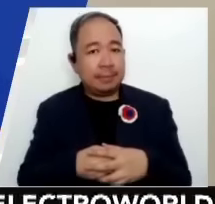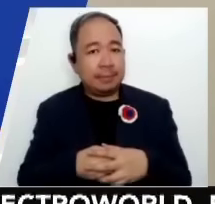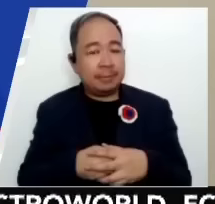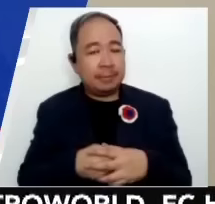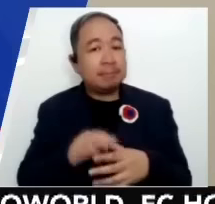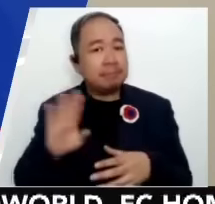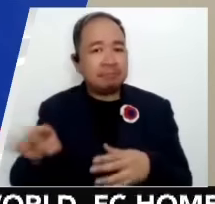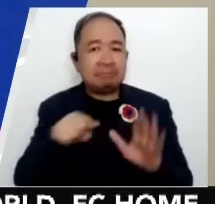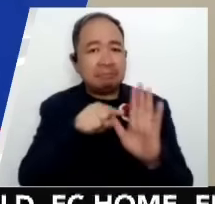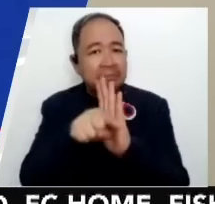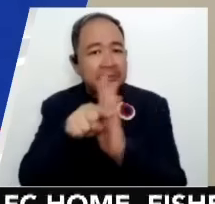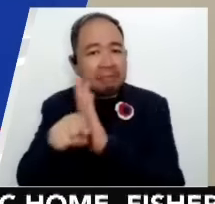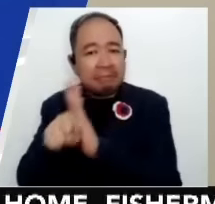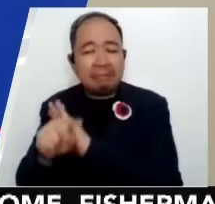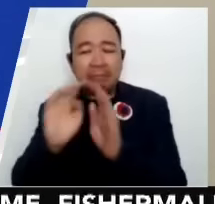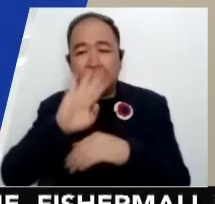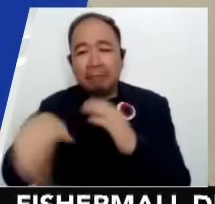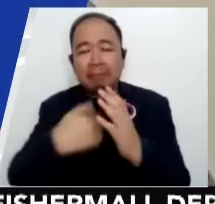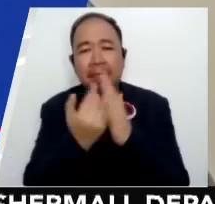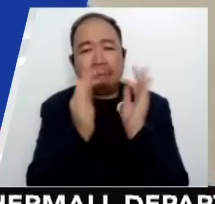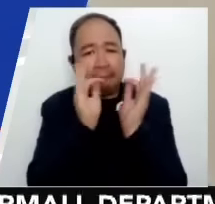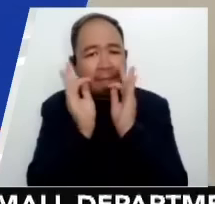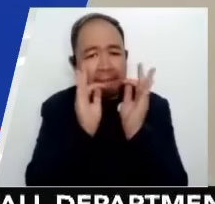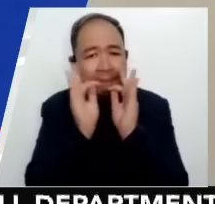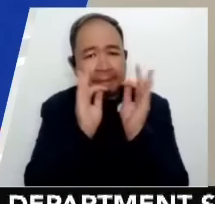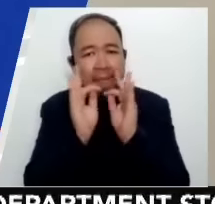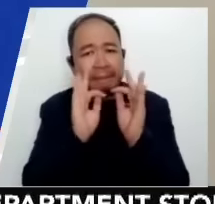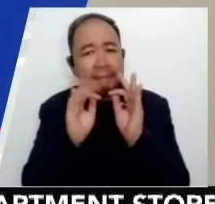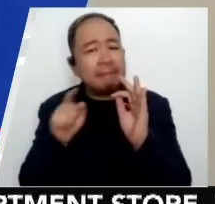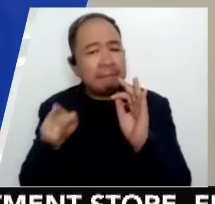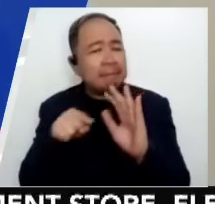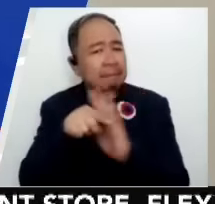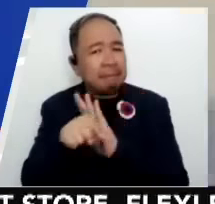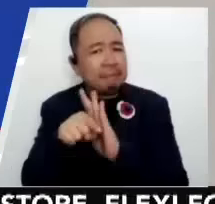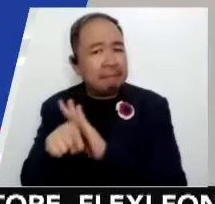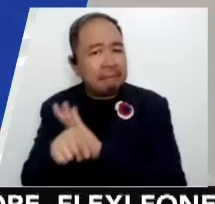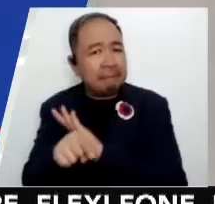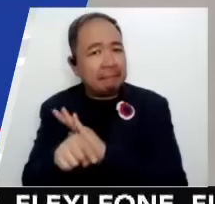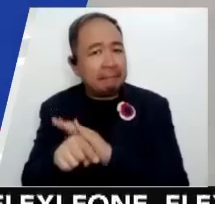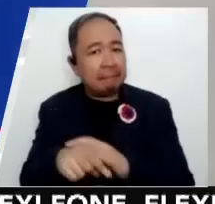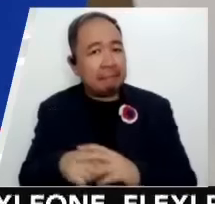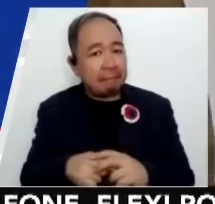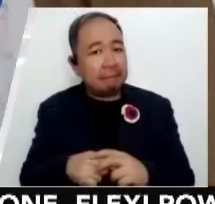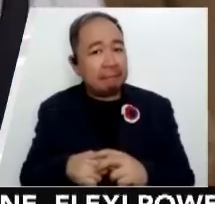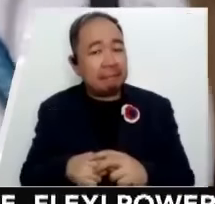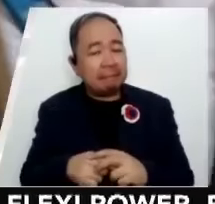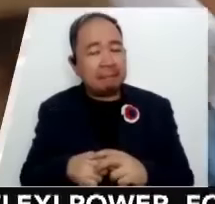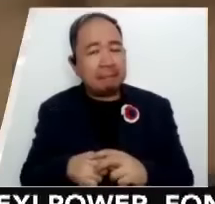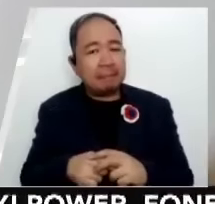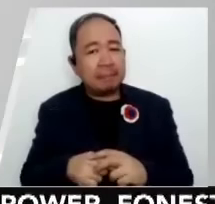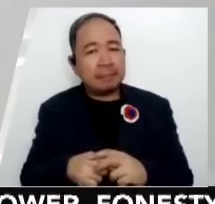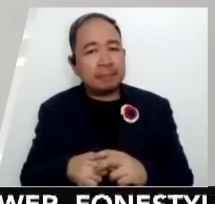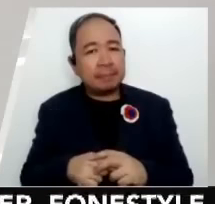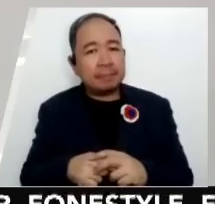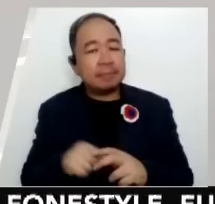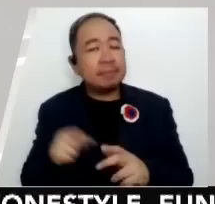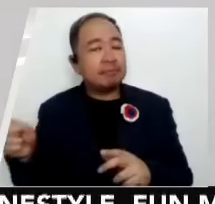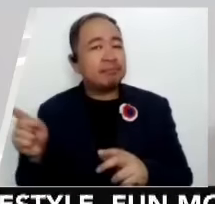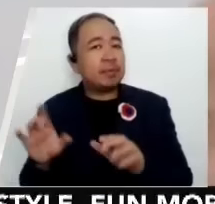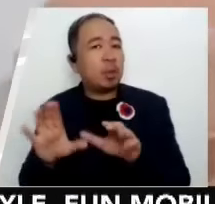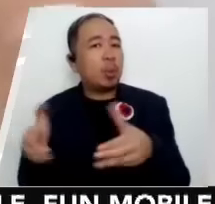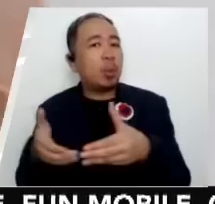adik dyan. Lahat ng mga pausap dyan, patayin mo. Wala ko sinabi ko. Diba? kinontempt naman ng Quadcom si Bureau of